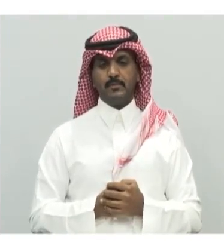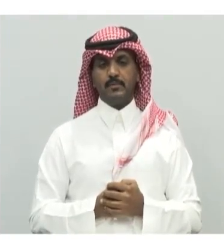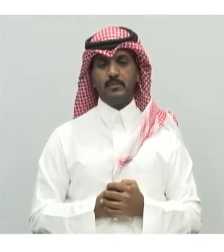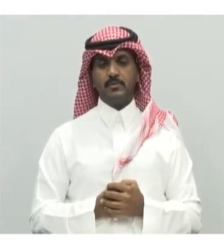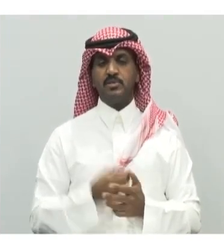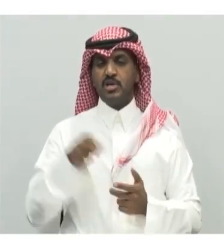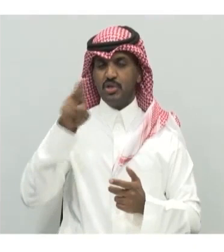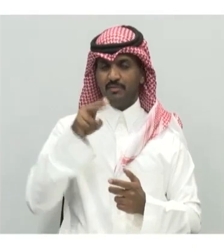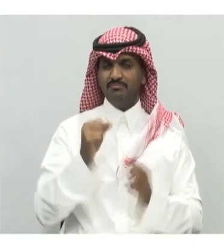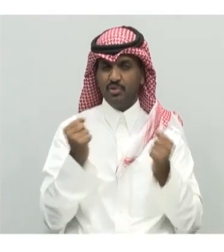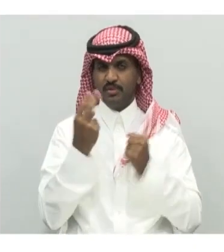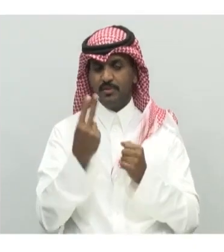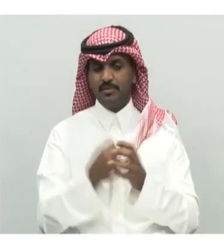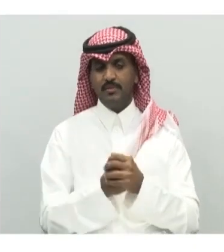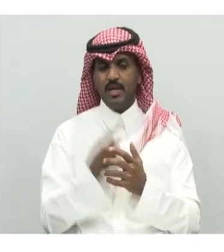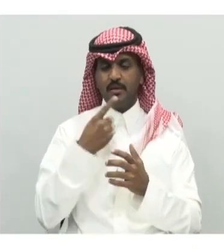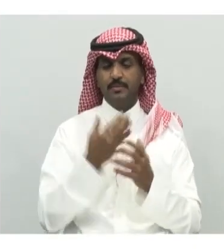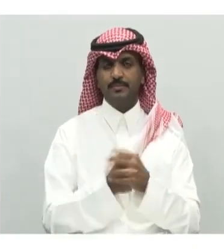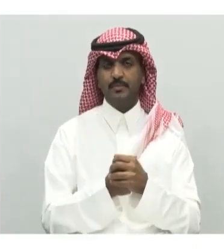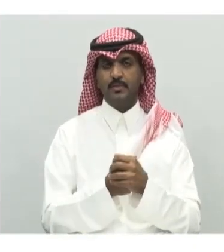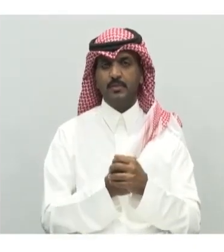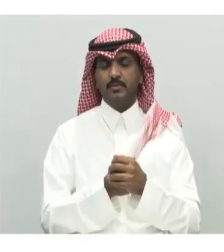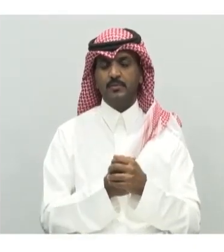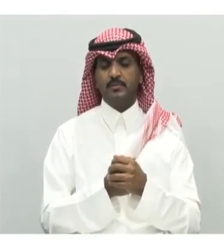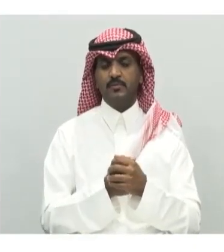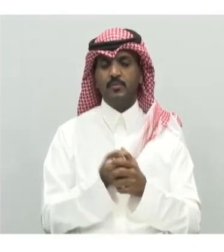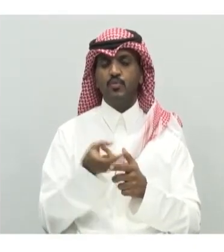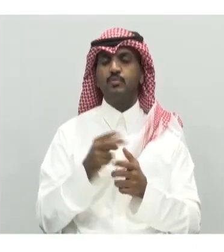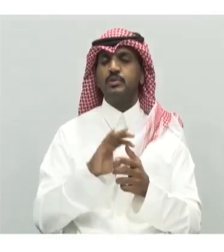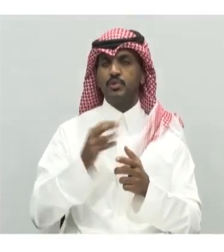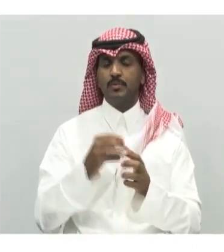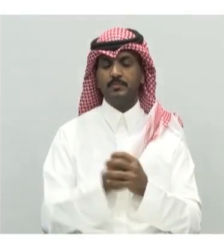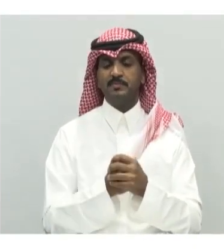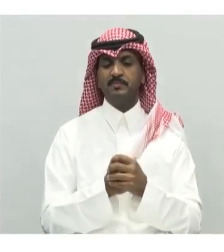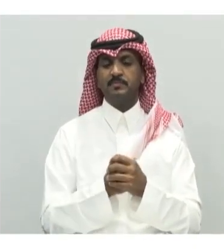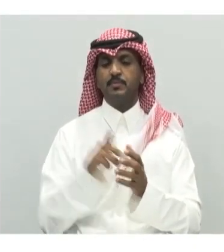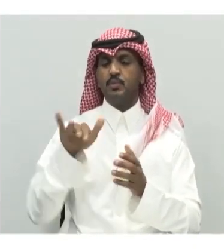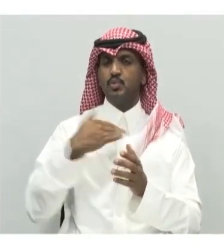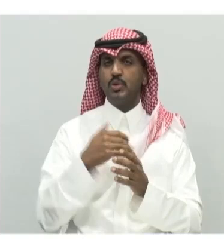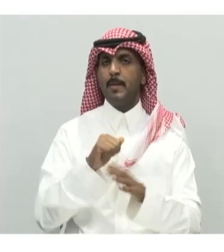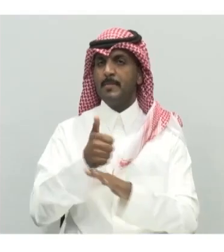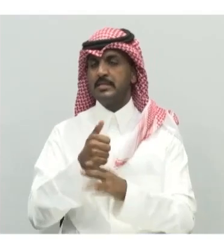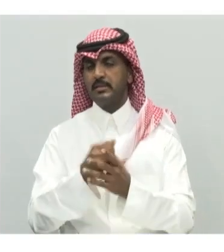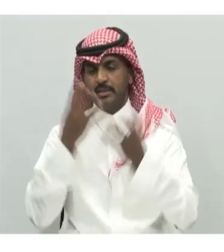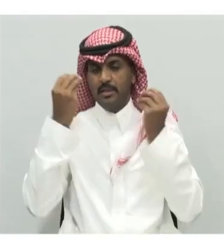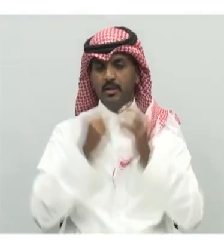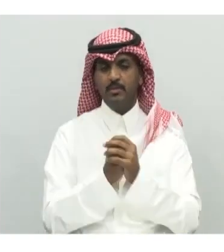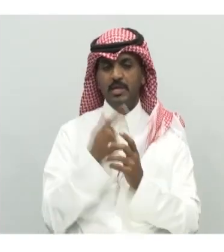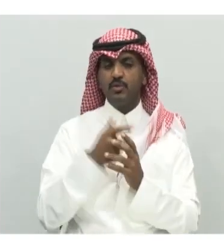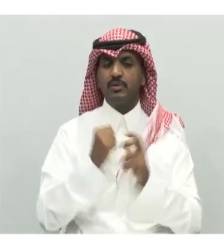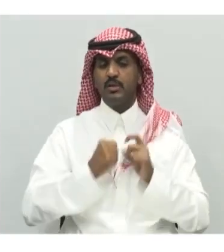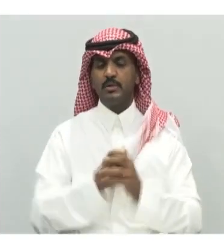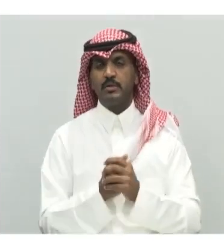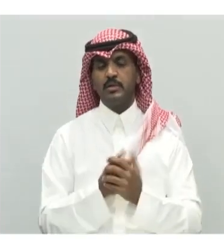لدينا نشاط نقرا ثم نجيب عليه بالرجوع الى مصادر التعلم يذكر